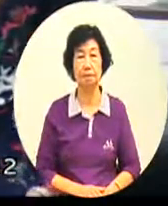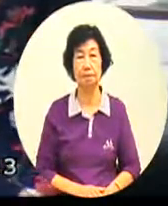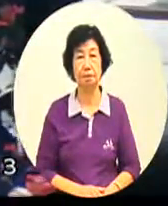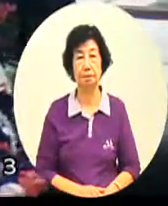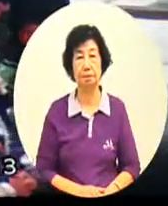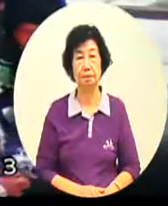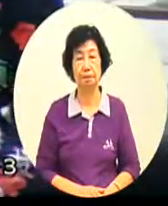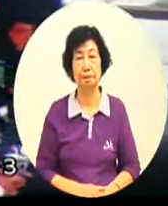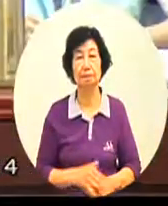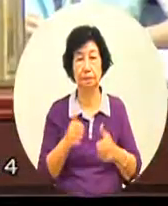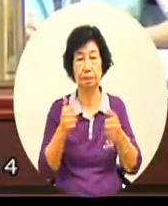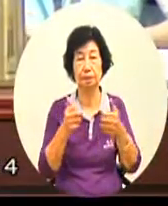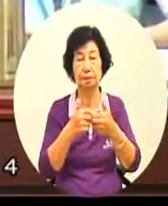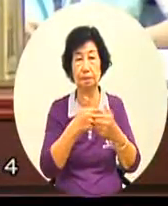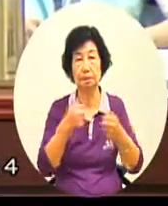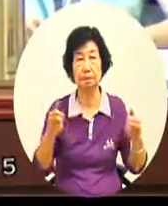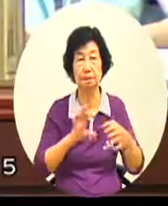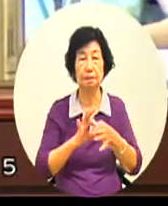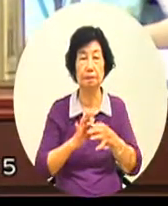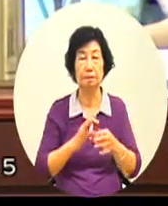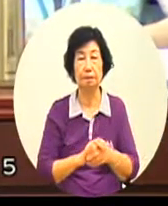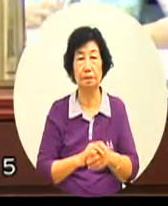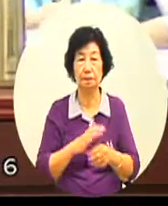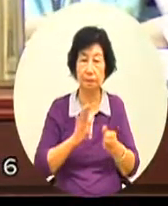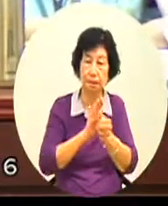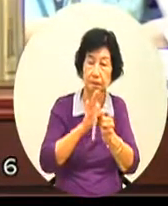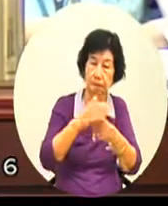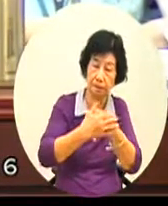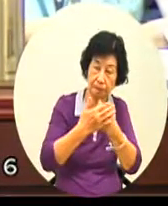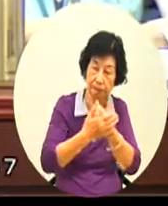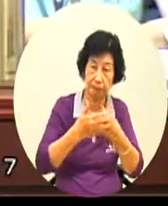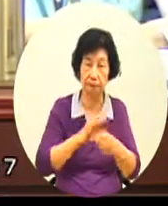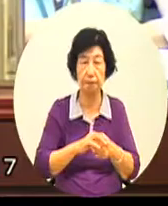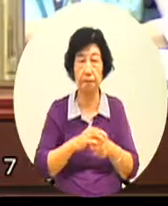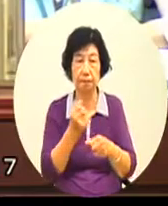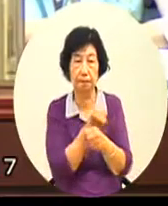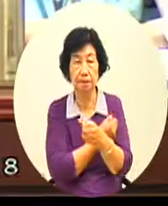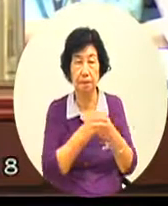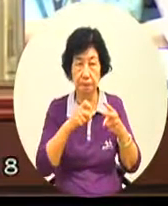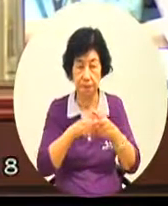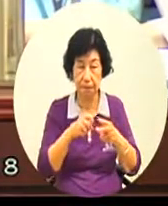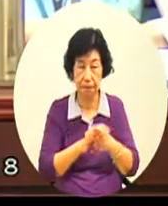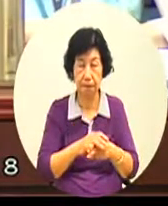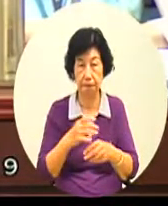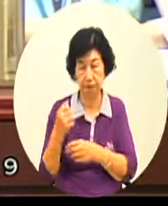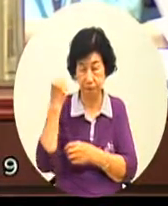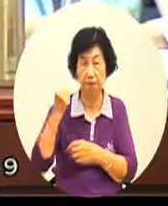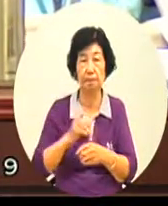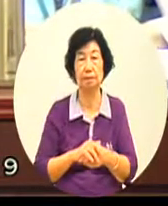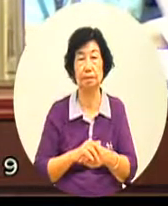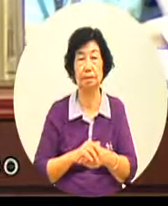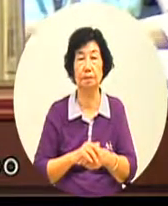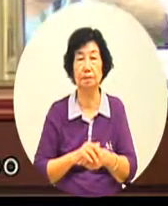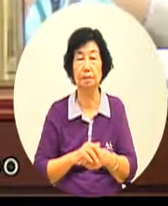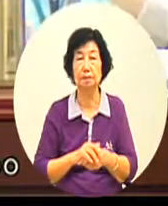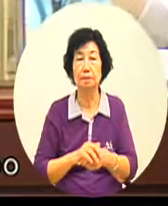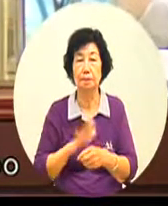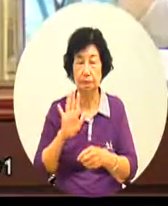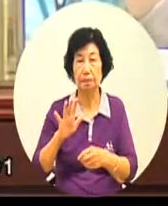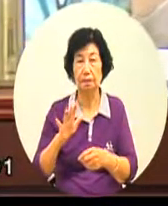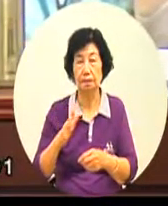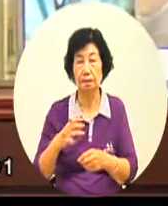谢谢议员的关心哈，维护劳工的权益绝对是我们劳工局的责任。那因为